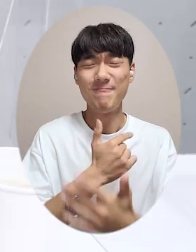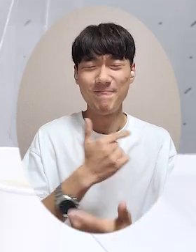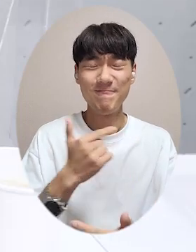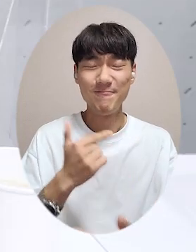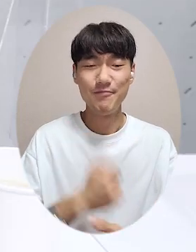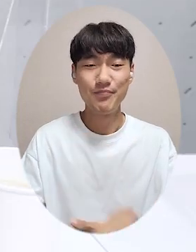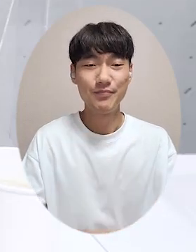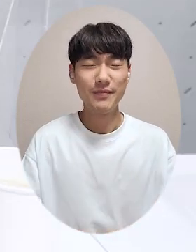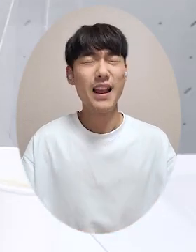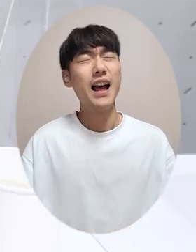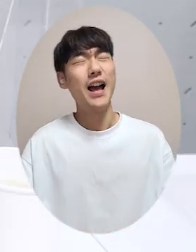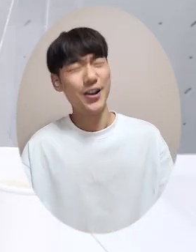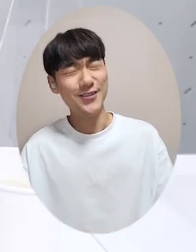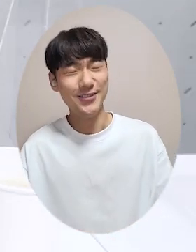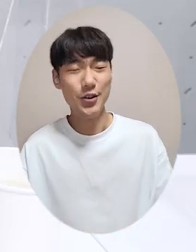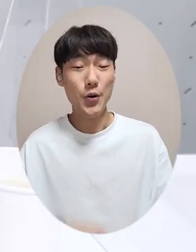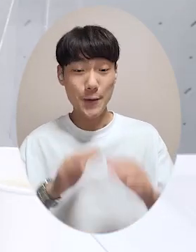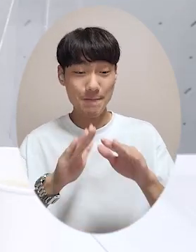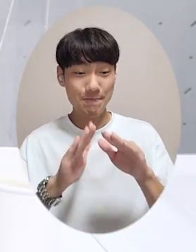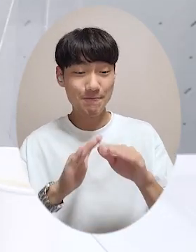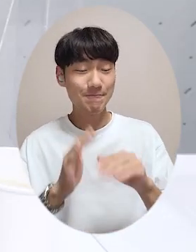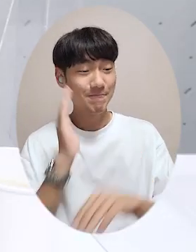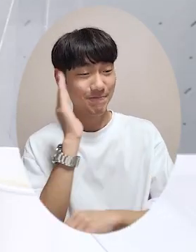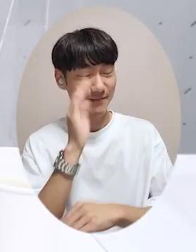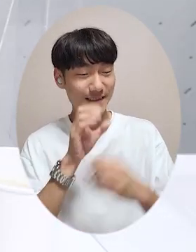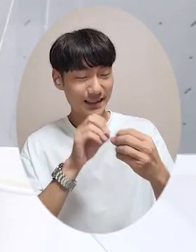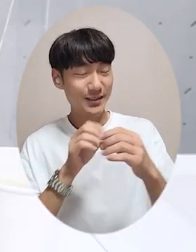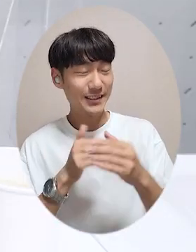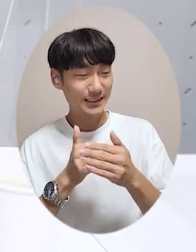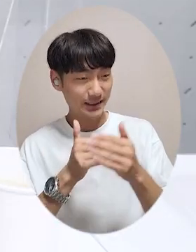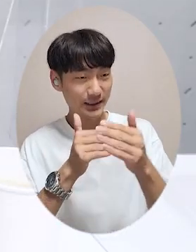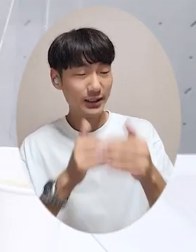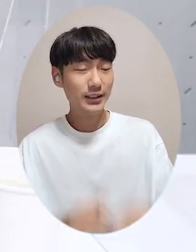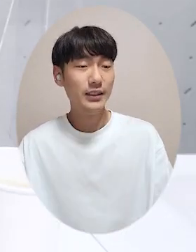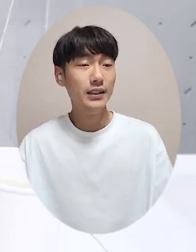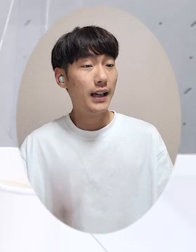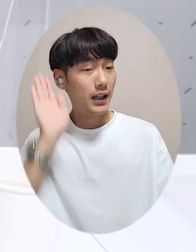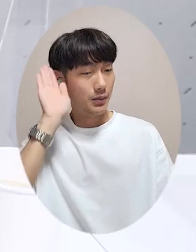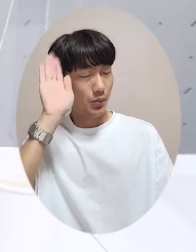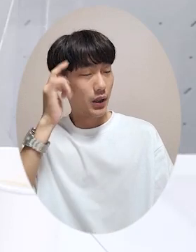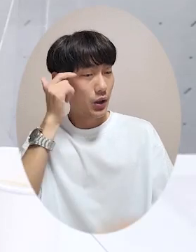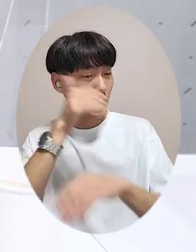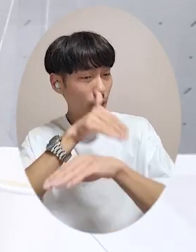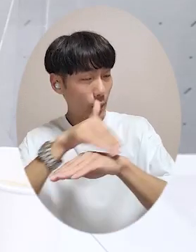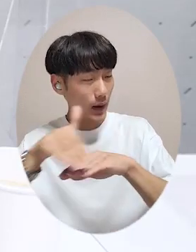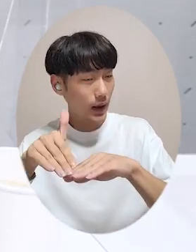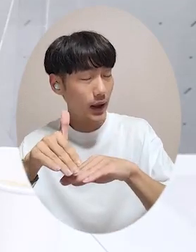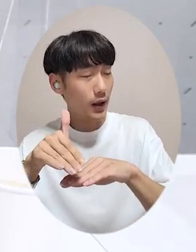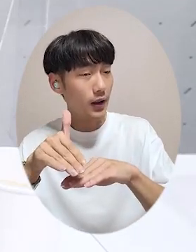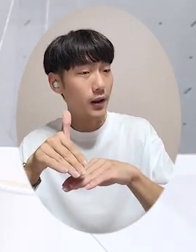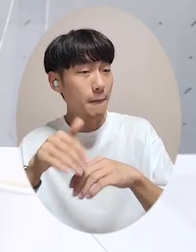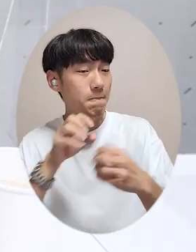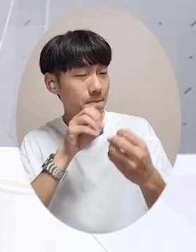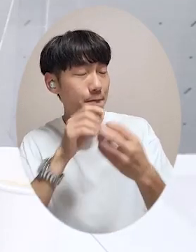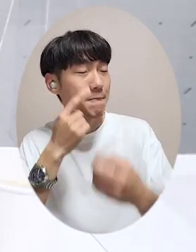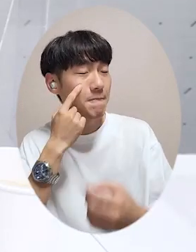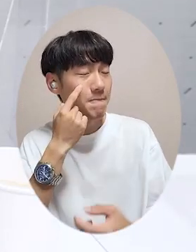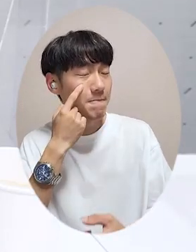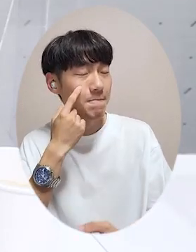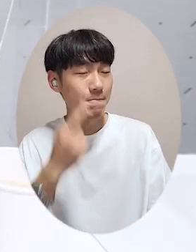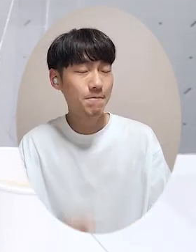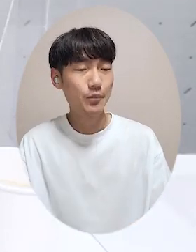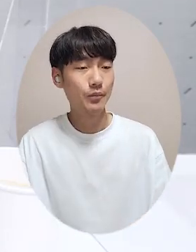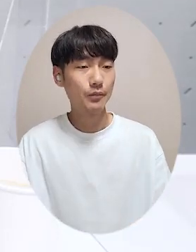이 시간에는 준호 씨와 못다한 이야기 나눠보도록 하겠습니다. 앞으로의 계획에 대해서도 들어보는 시간 가져보도록